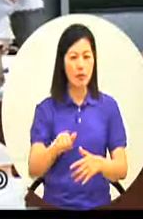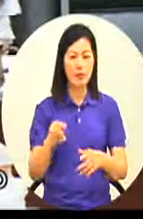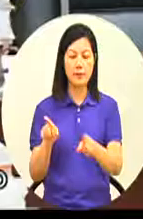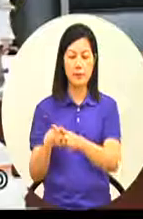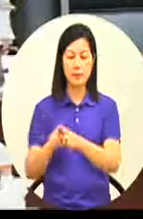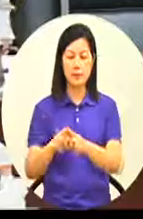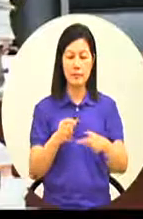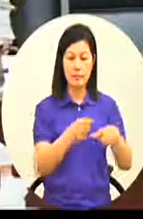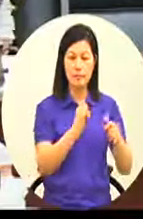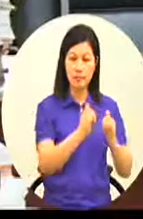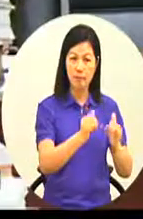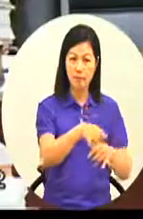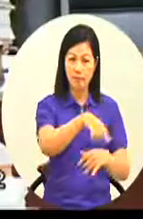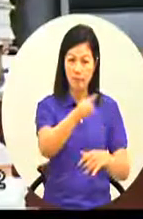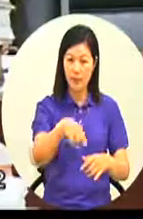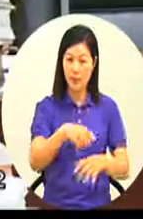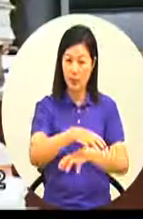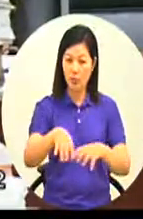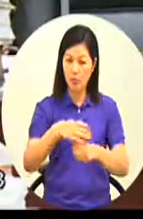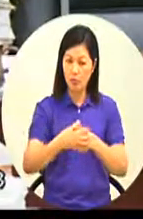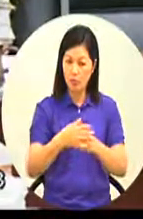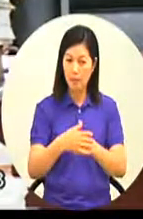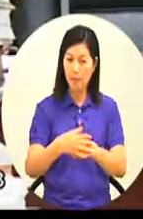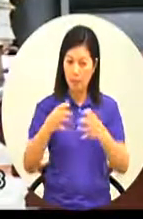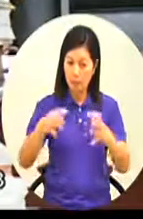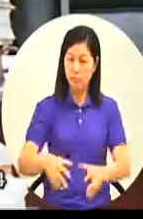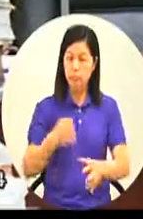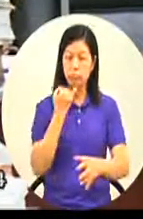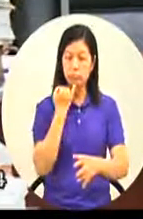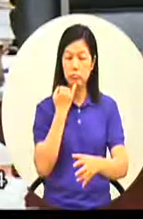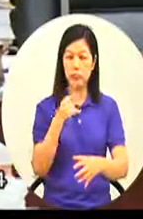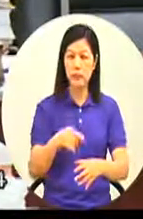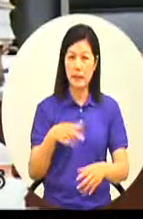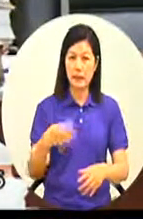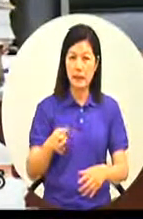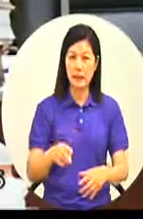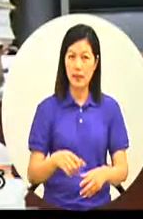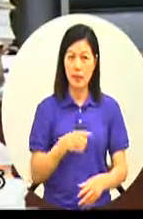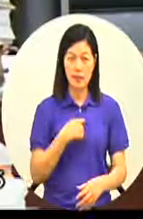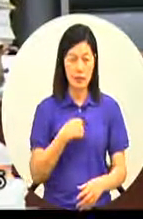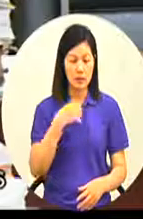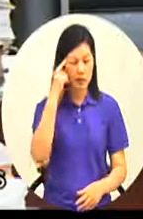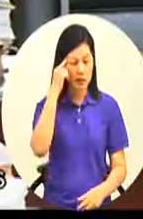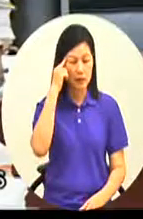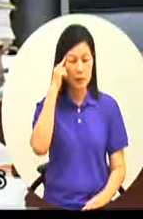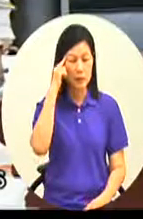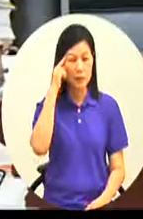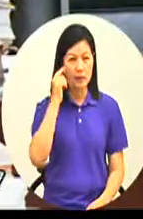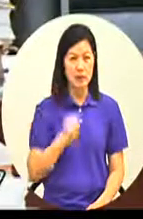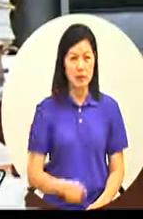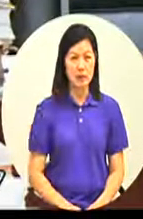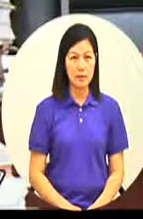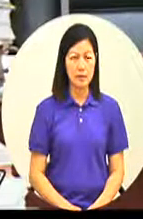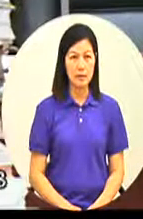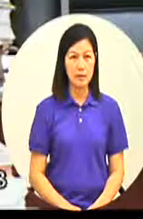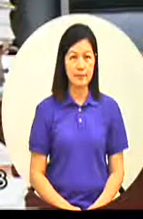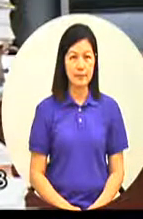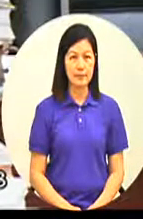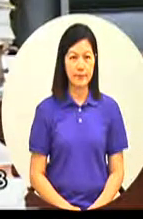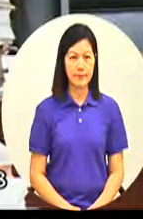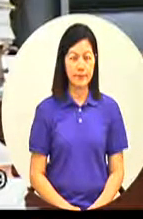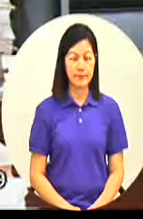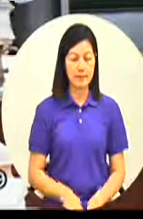哎，如果你盖环保一点，也许他会接受。”一些环保团体也可能因为你这样的主张，也许他不一定